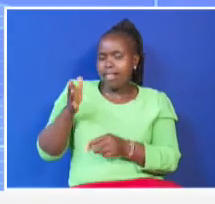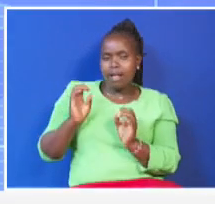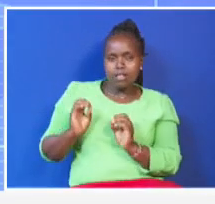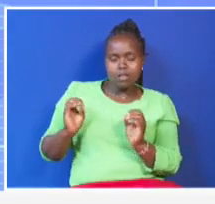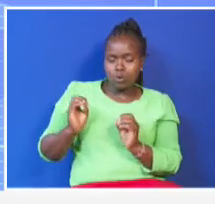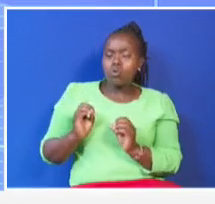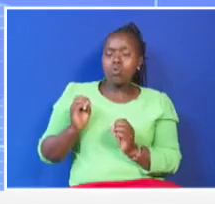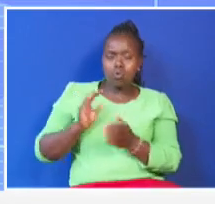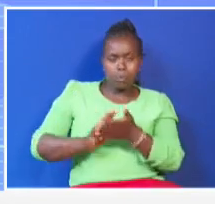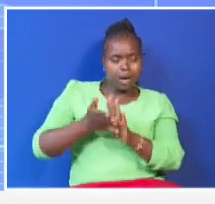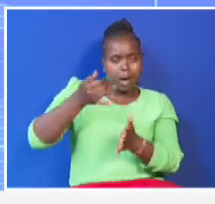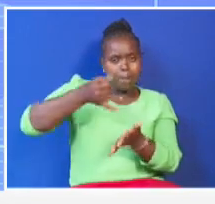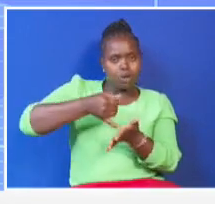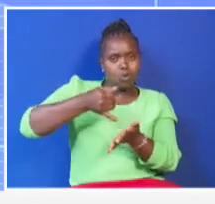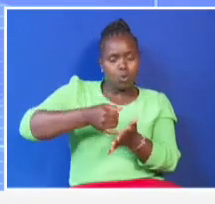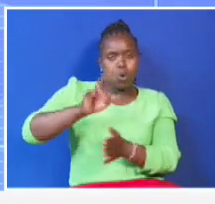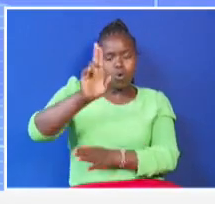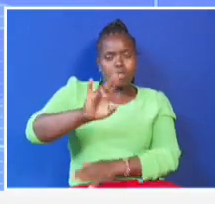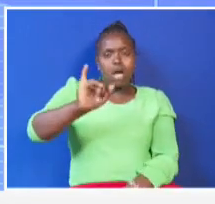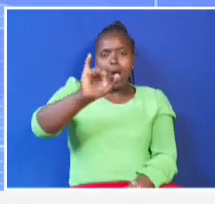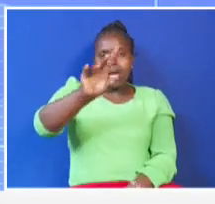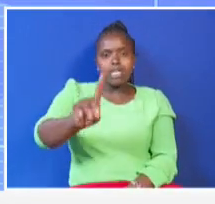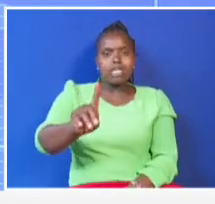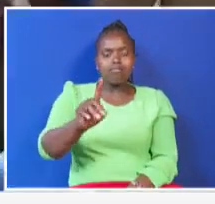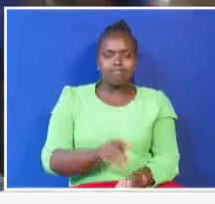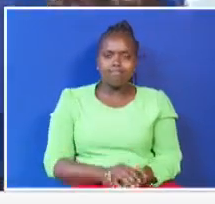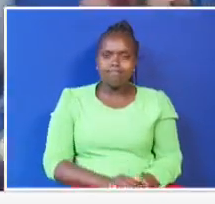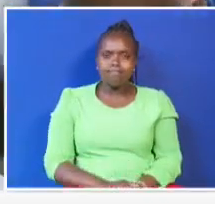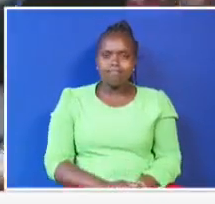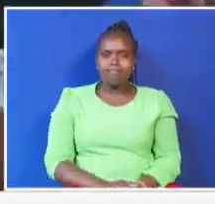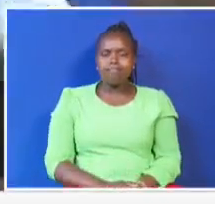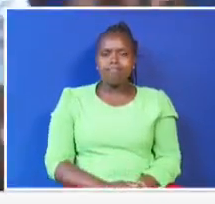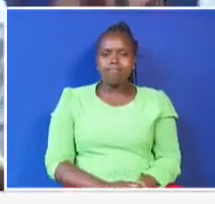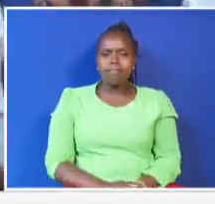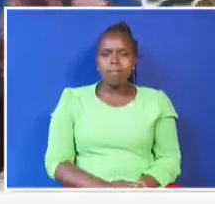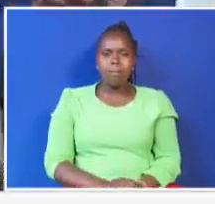hiyo kushiriki mchujo huo kwa kutumia vitambulisho vyao vya kitaifa.